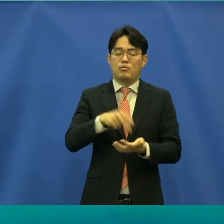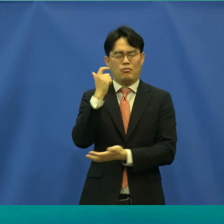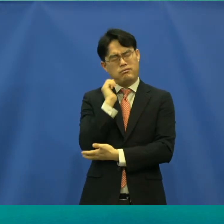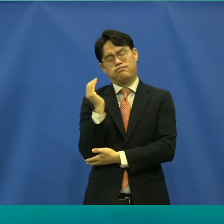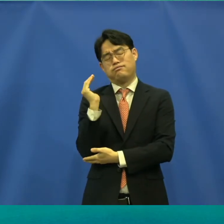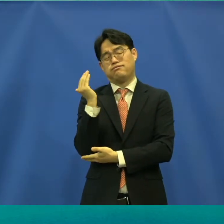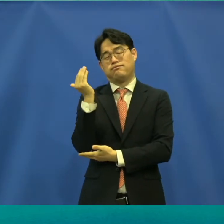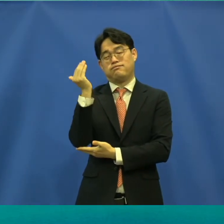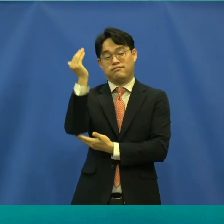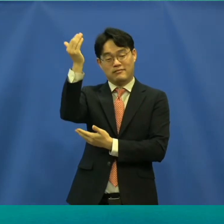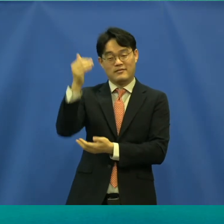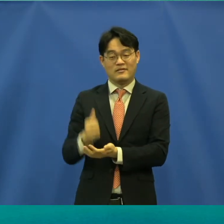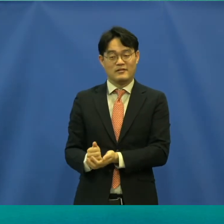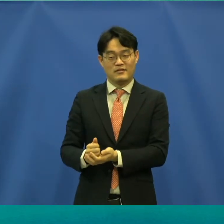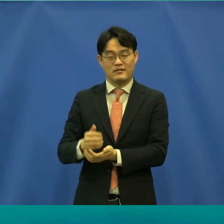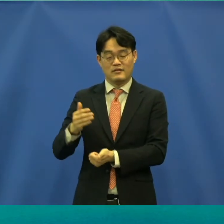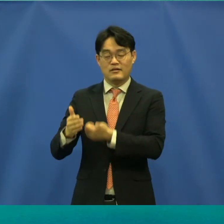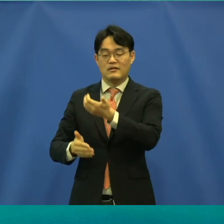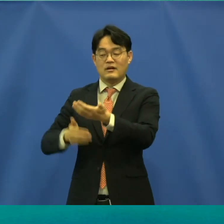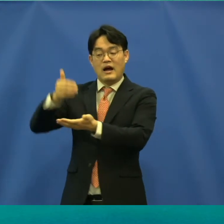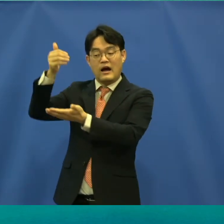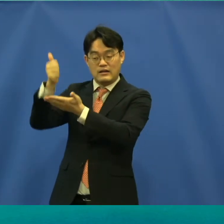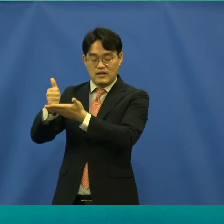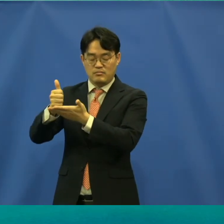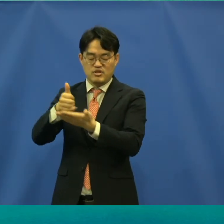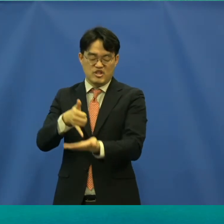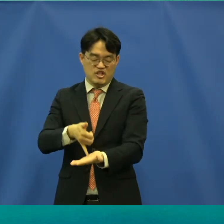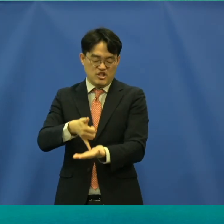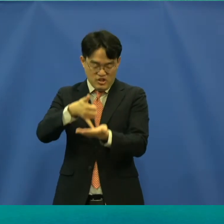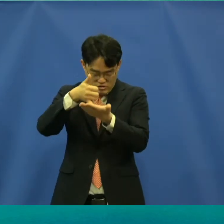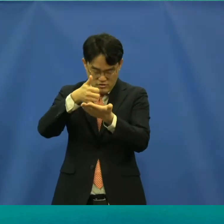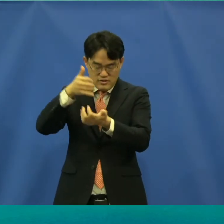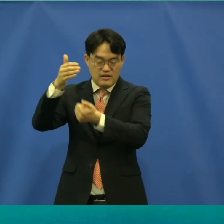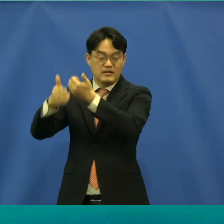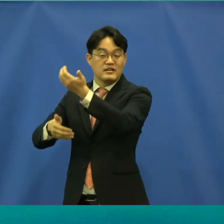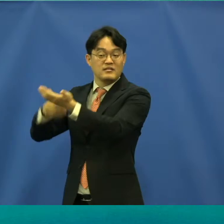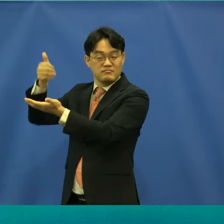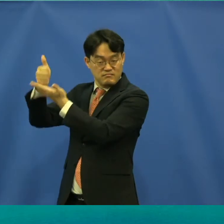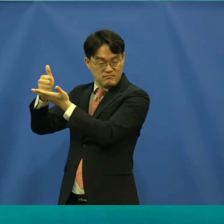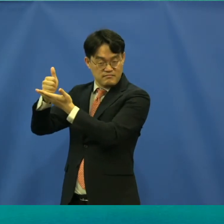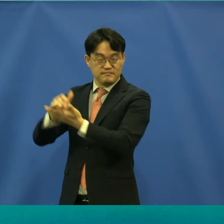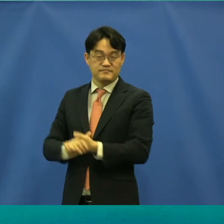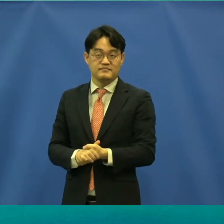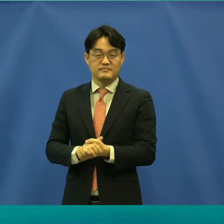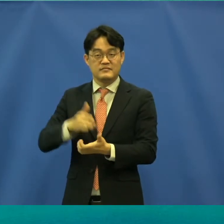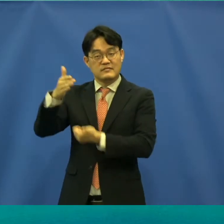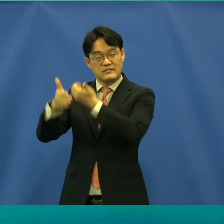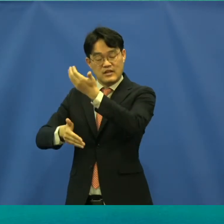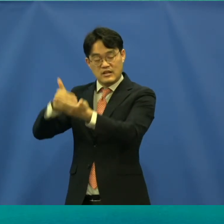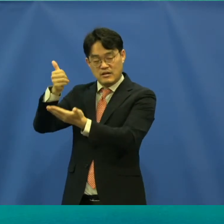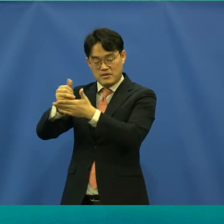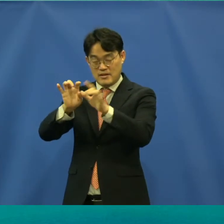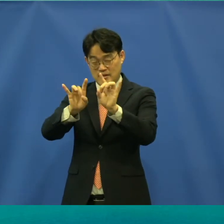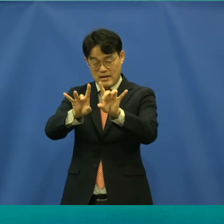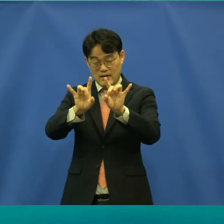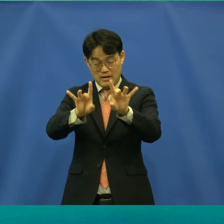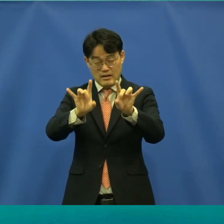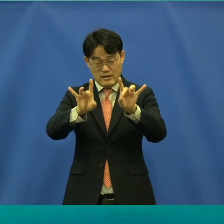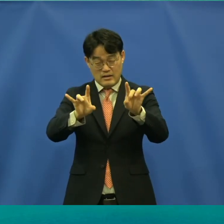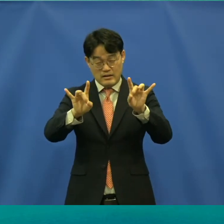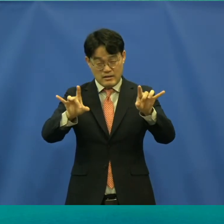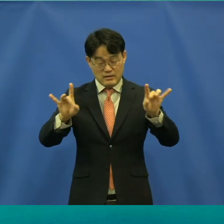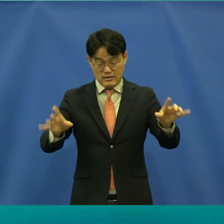그냥 우리를 소모품으로 사용하시고 내버리시는 분이 아닙니다. 우리 한 개인에게